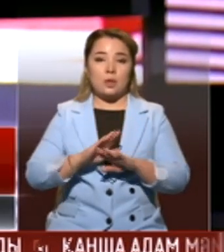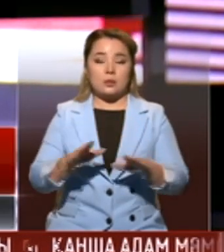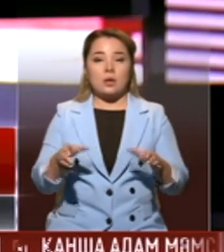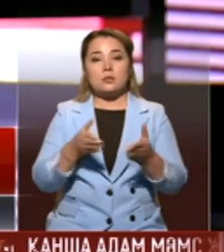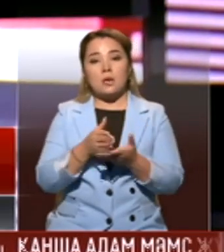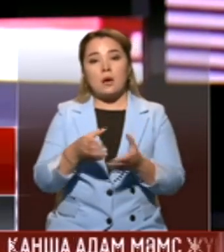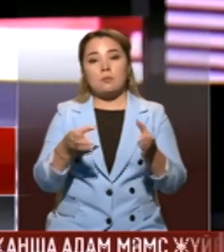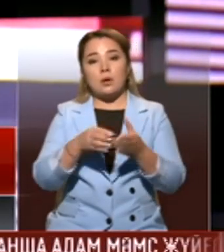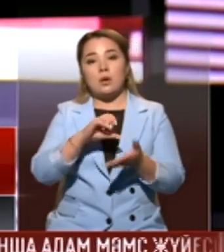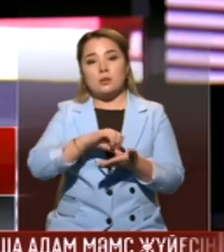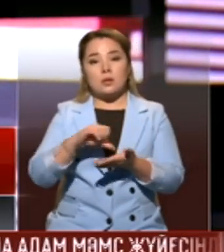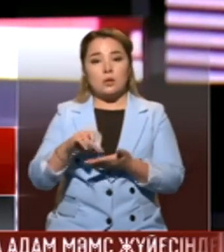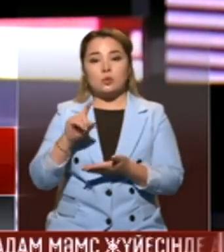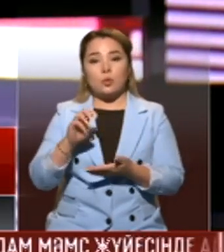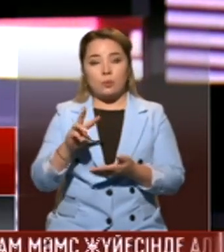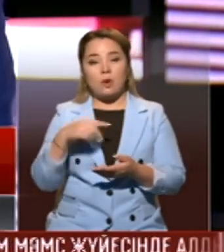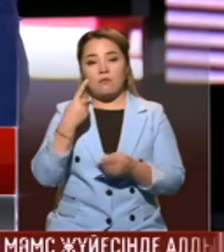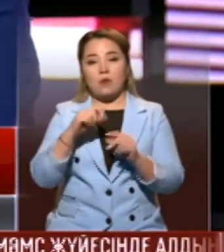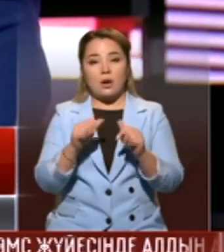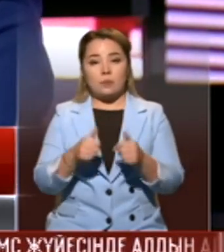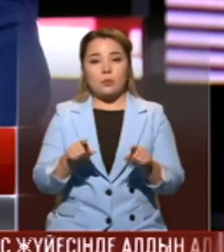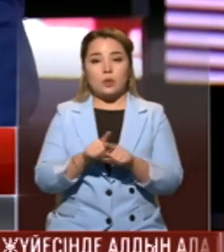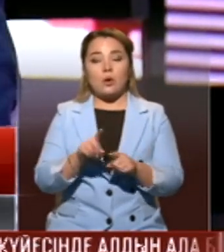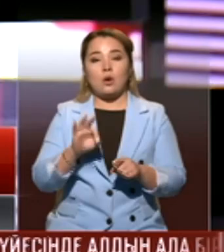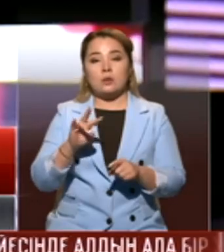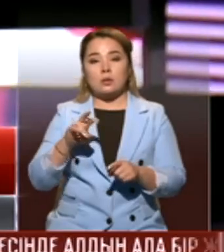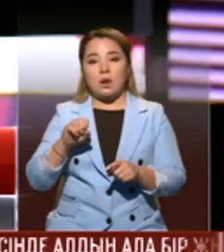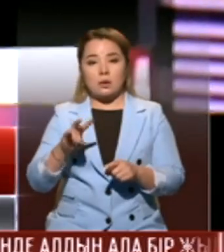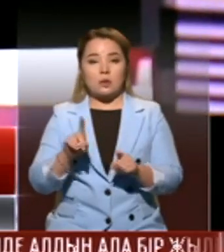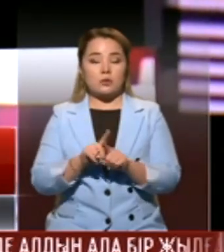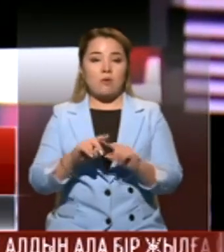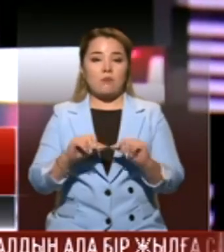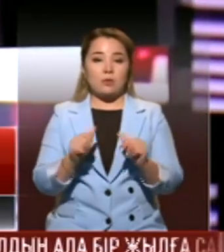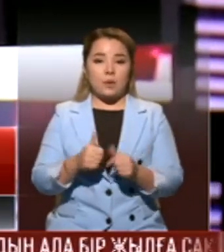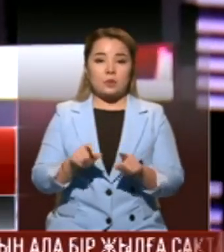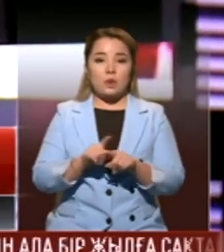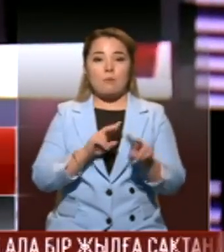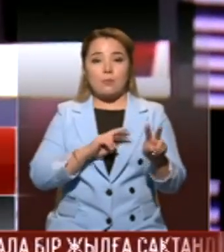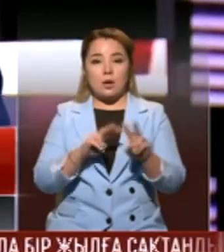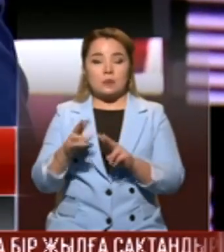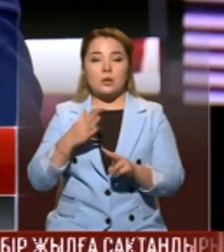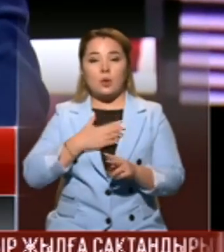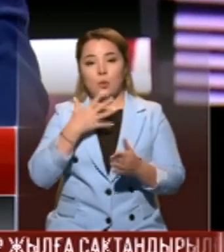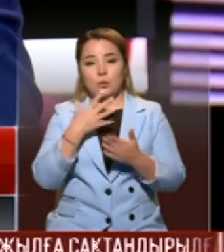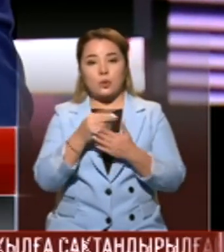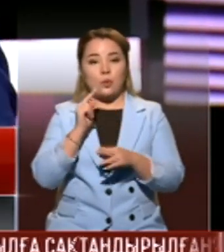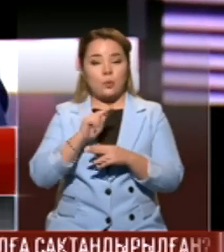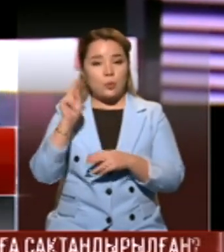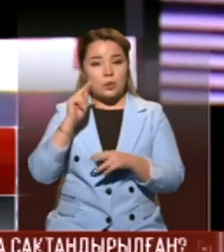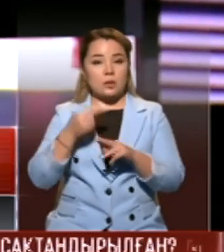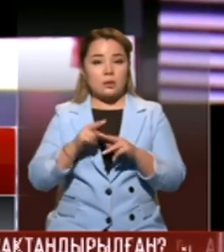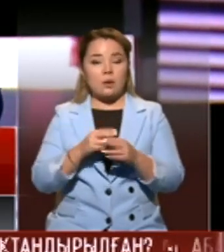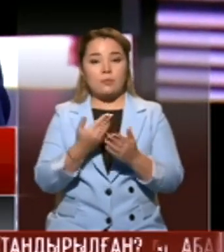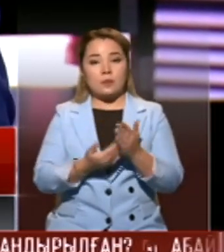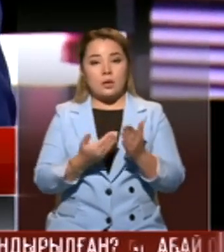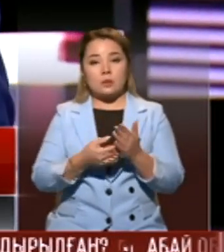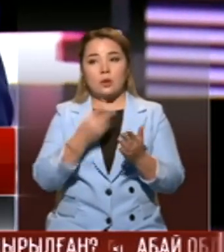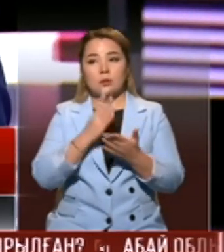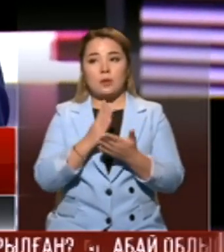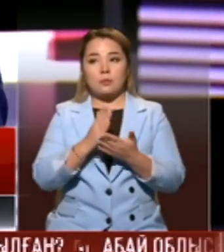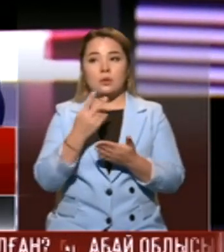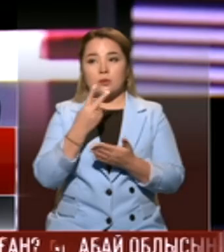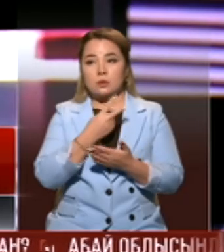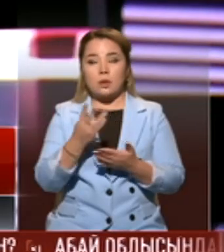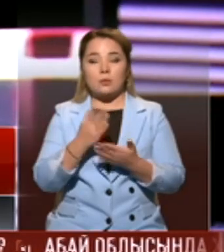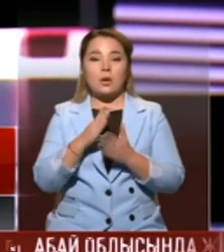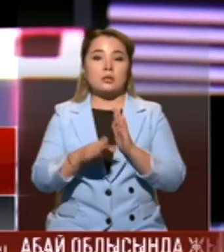партия ретінде бізде зум форматта, онлайн форматта өзіміздің бақылаушыларымызды оқытуды пысықтап отырамыз әрдайым. Бақытжан мырза, сіз көріп